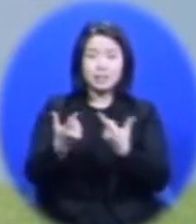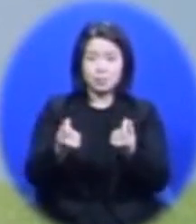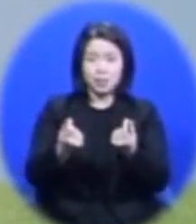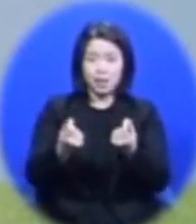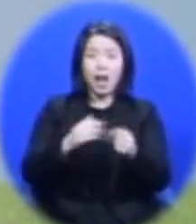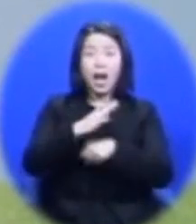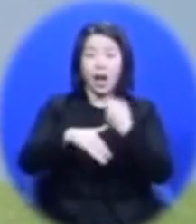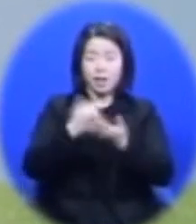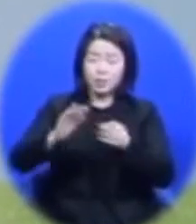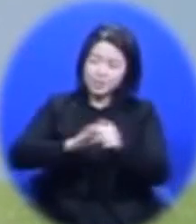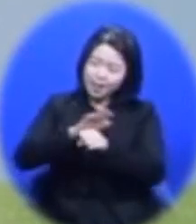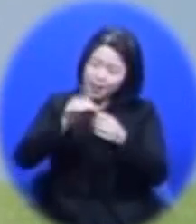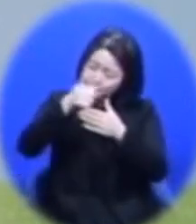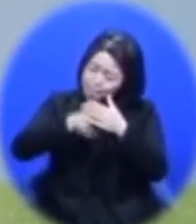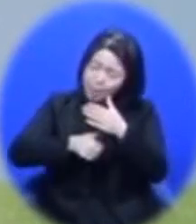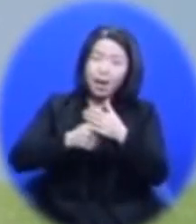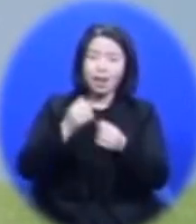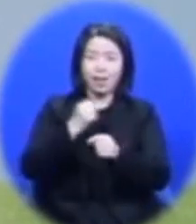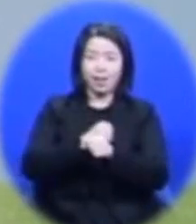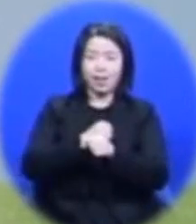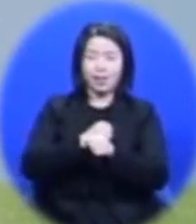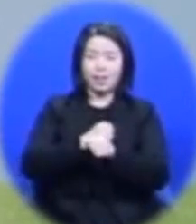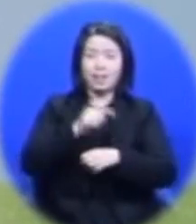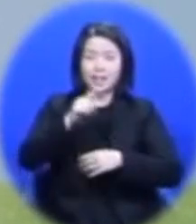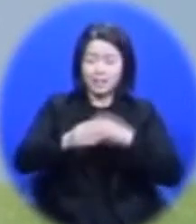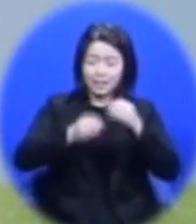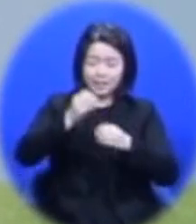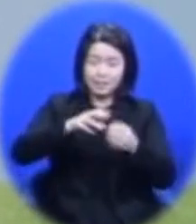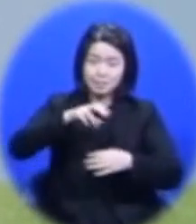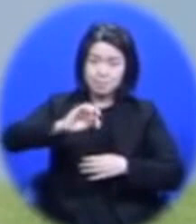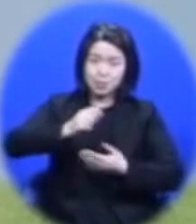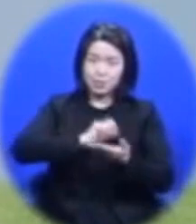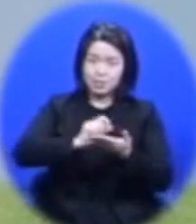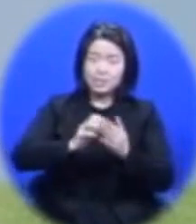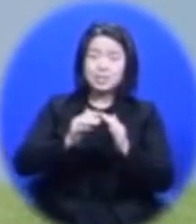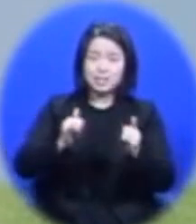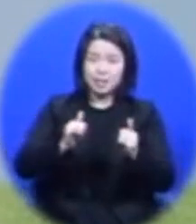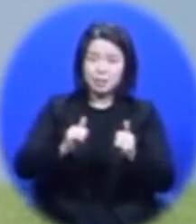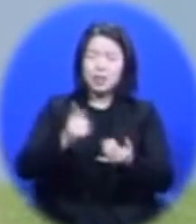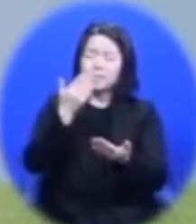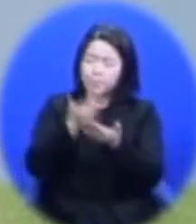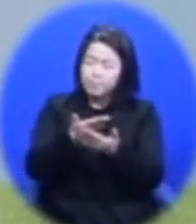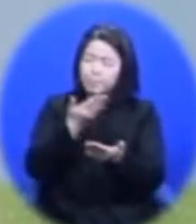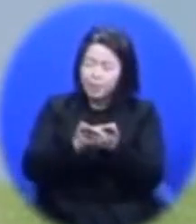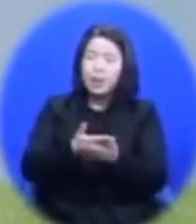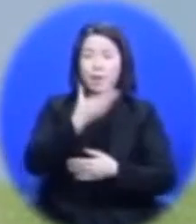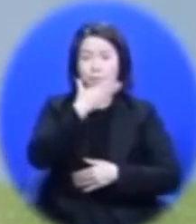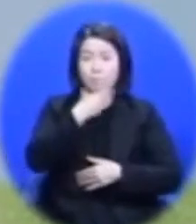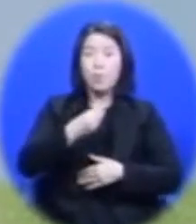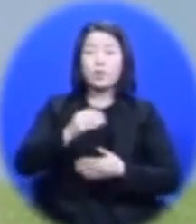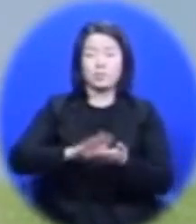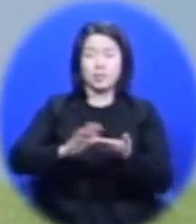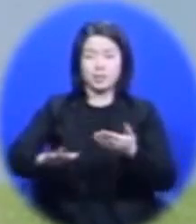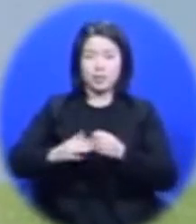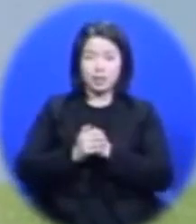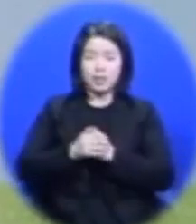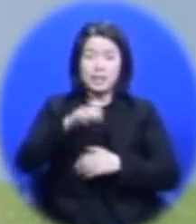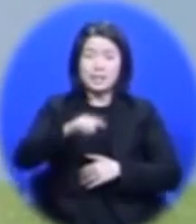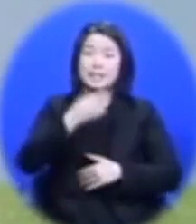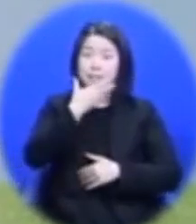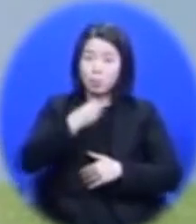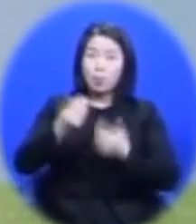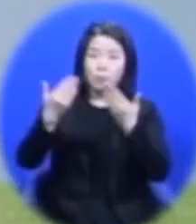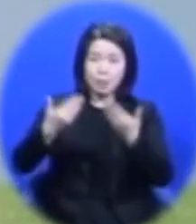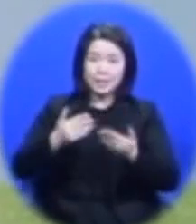빠졌다는 거죠. 이것이 시편 기자가 그렇게 달라고 하는 복입니다. 그리고 이 복을